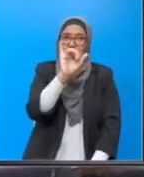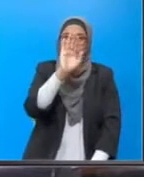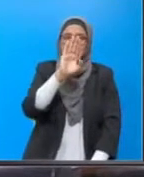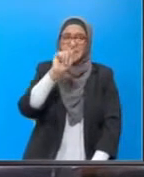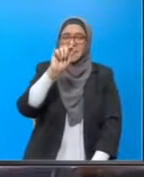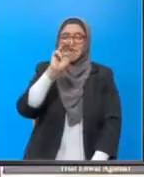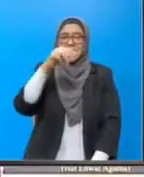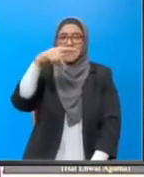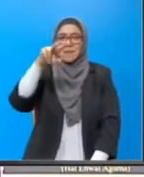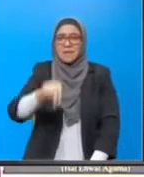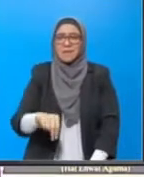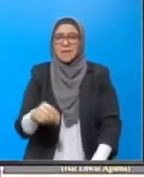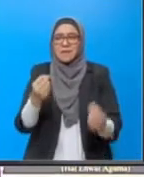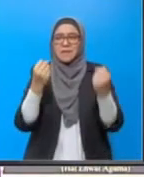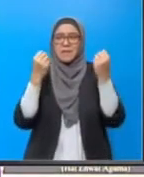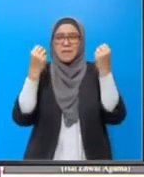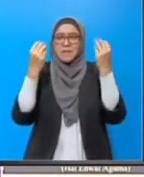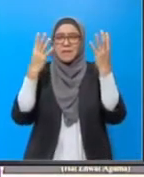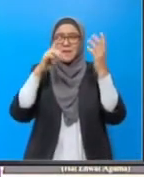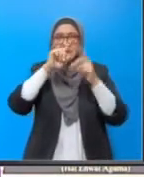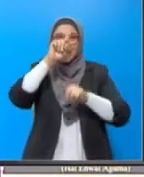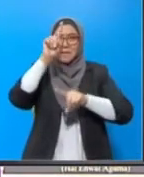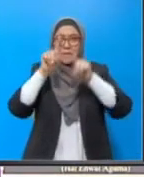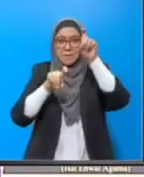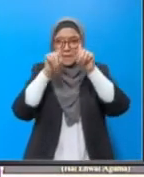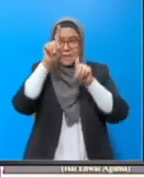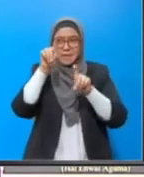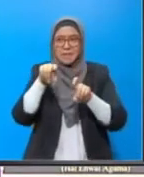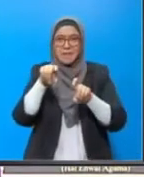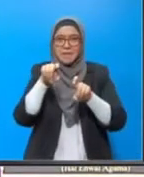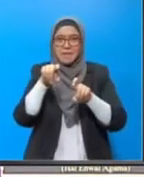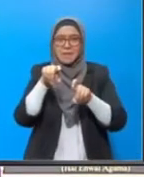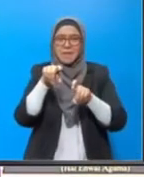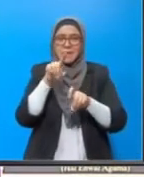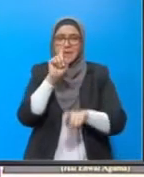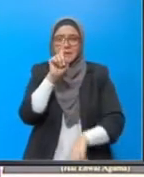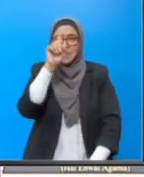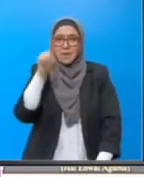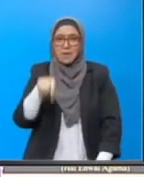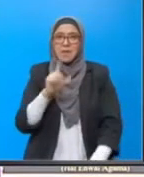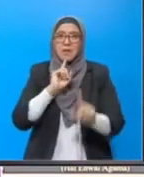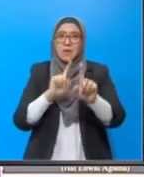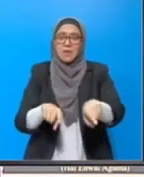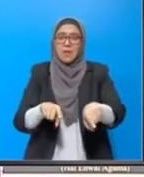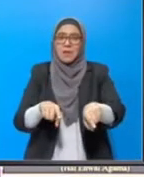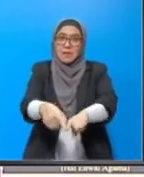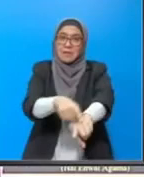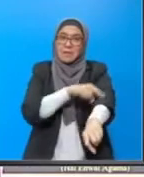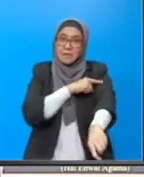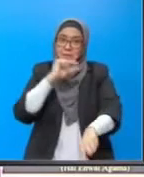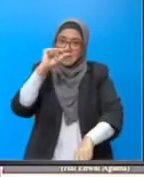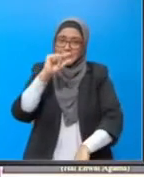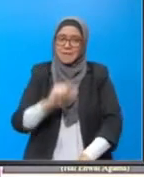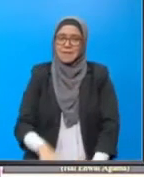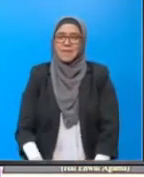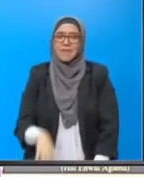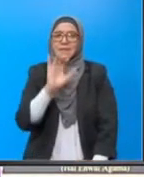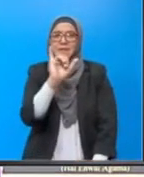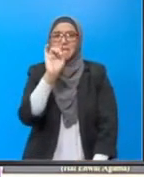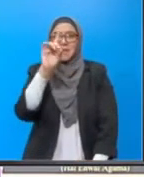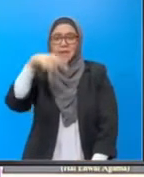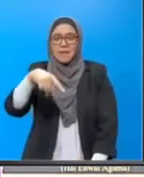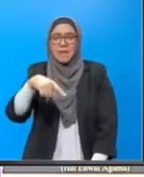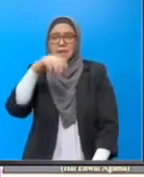banyak pertanyaan dalam satu soalnya nih jadi jawabannya mungkin panjang skip to ini Bertuah bagi menggugat